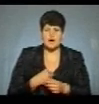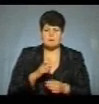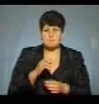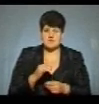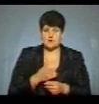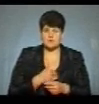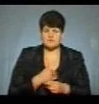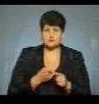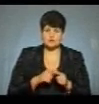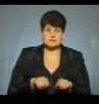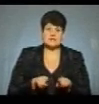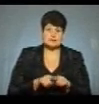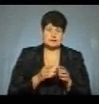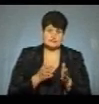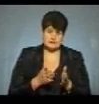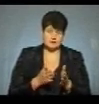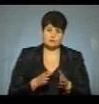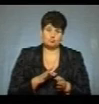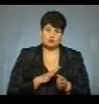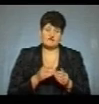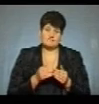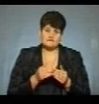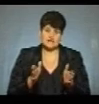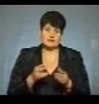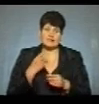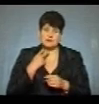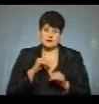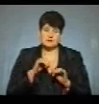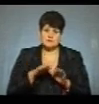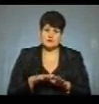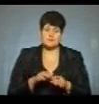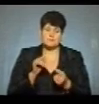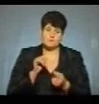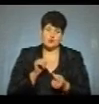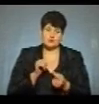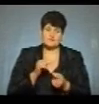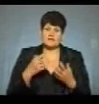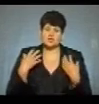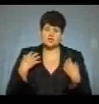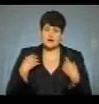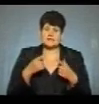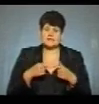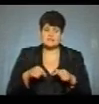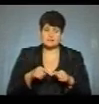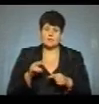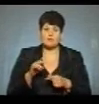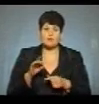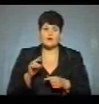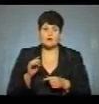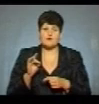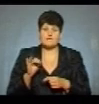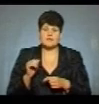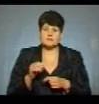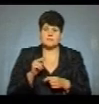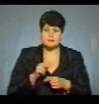що якщо це так, щоб було відкрите кримінальне провадження саме проти начальника сектору провенції